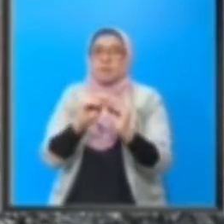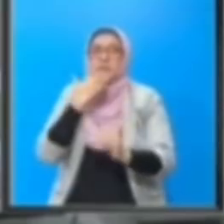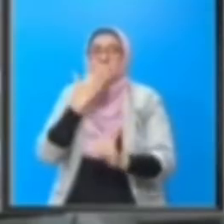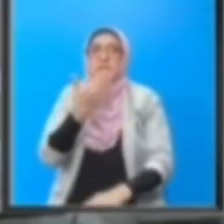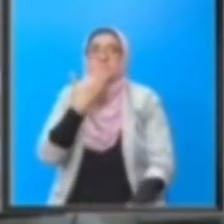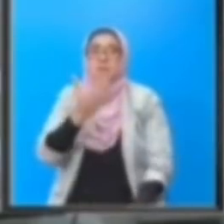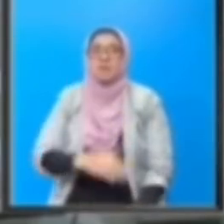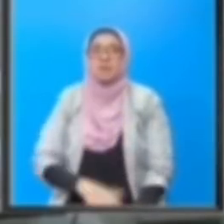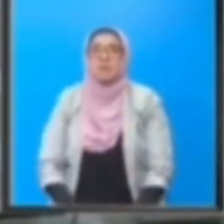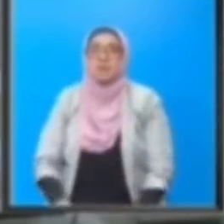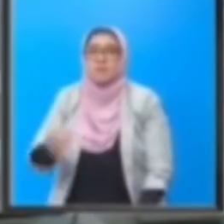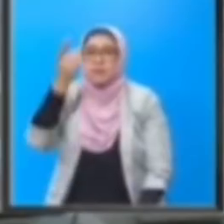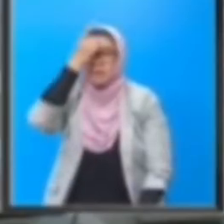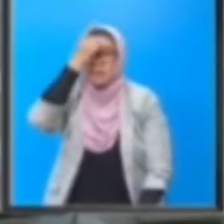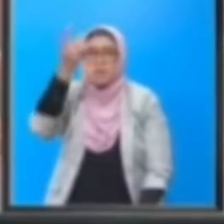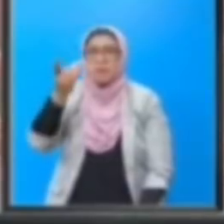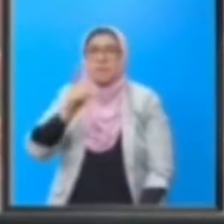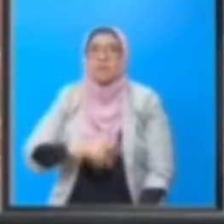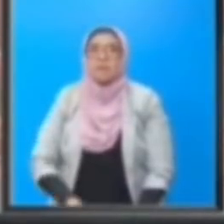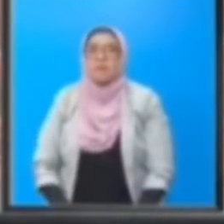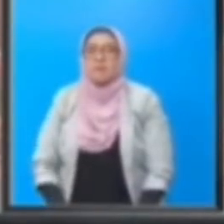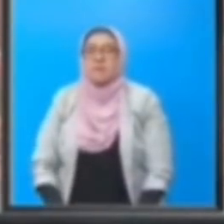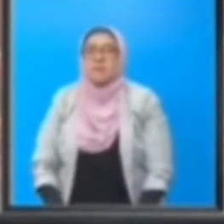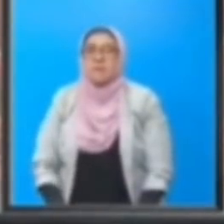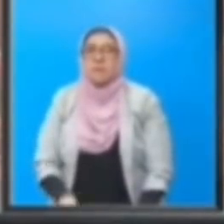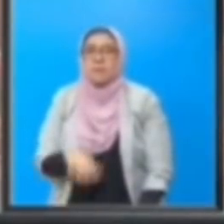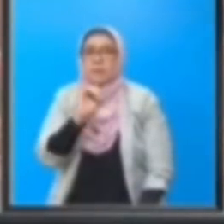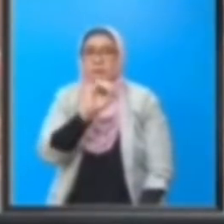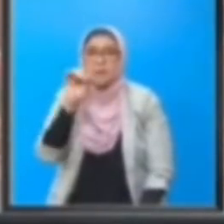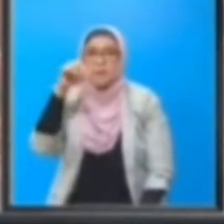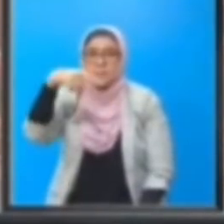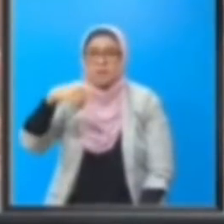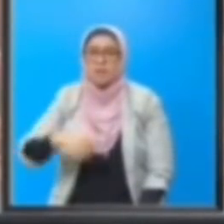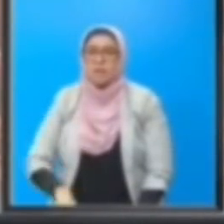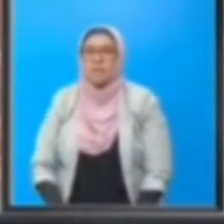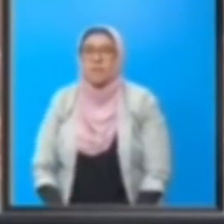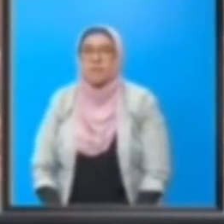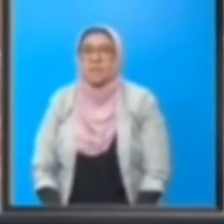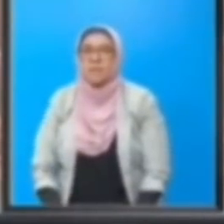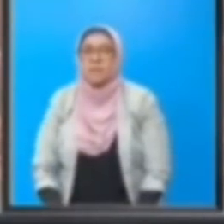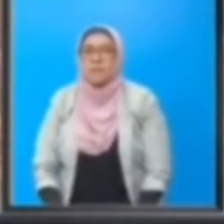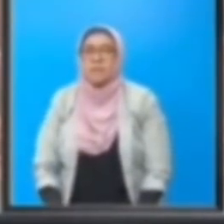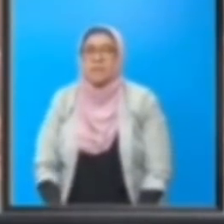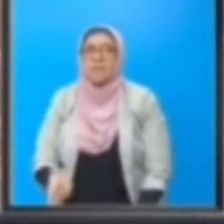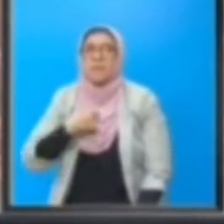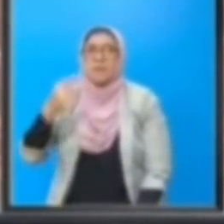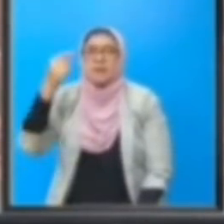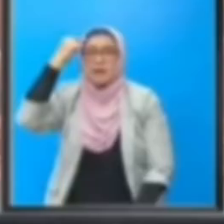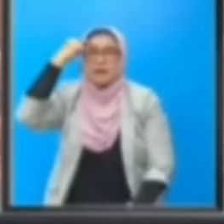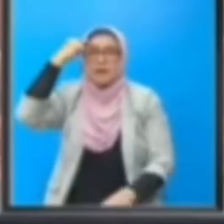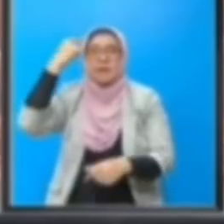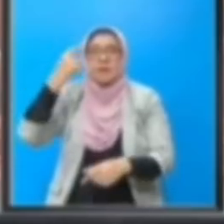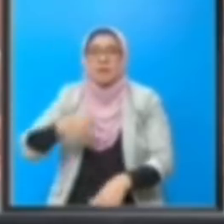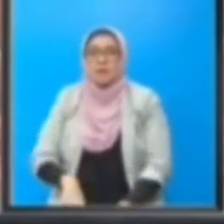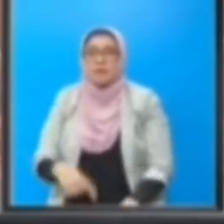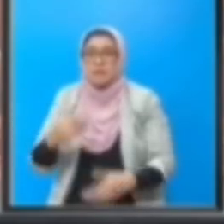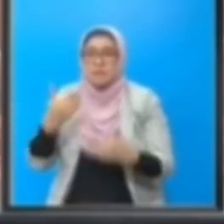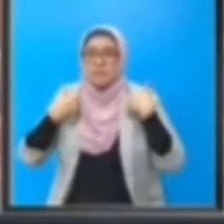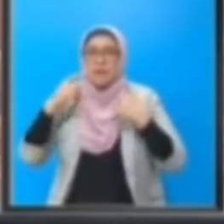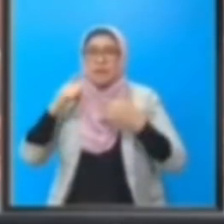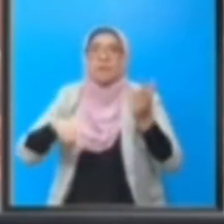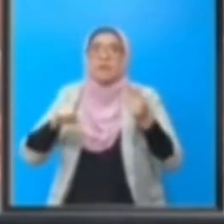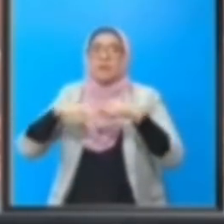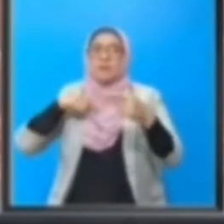Terima kasih. Datuk, mana boleh dia pakai ingat kata ada, dia ingat hantu ayah mengumpul pada perangai. Mana boleh? Baik, terima kasih. Tuan Yang Dipertua,